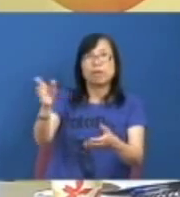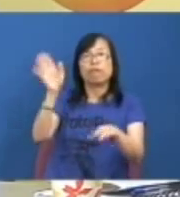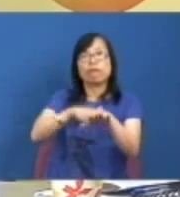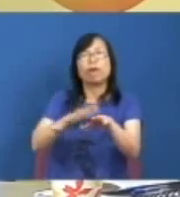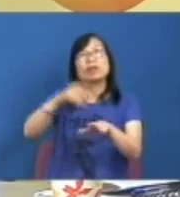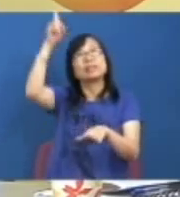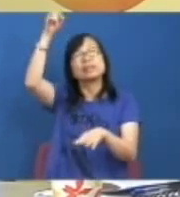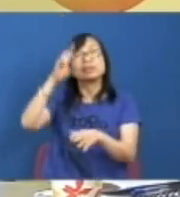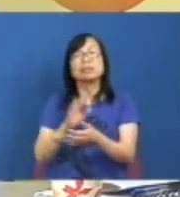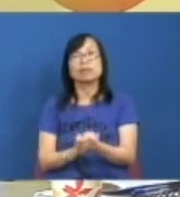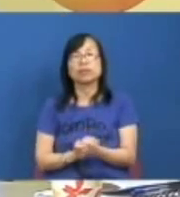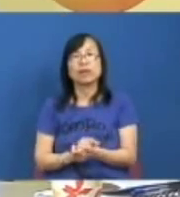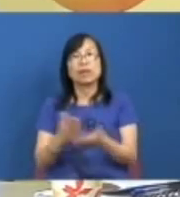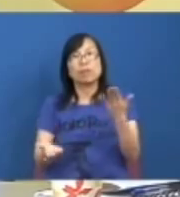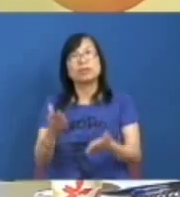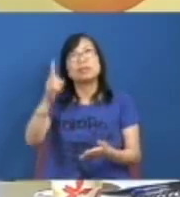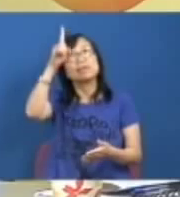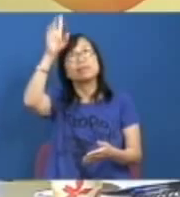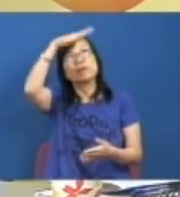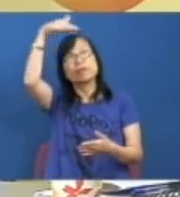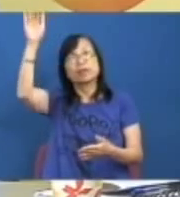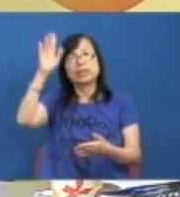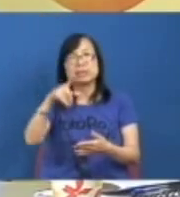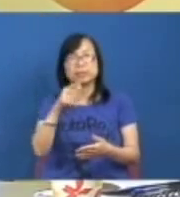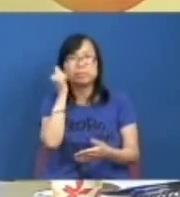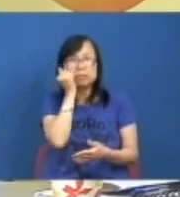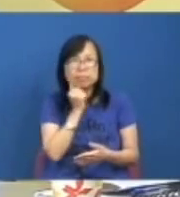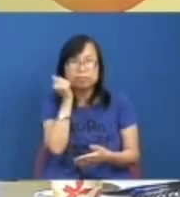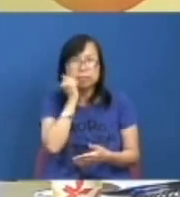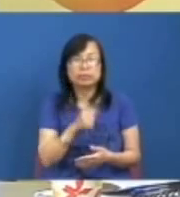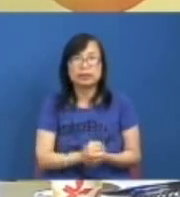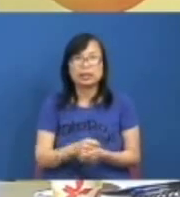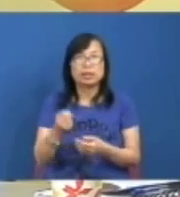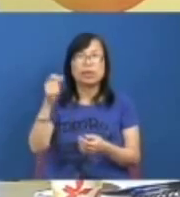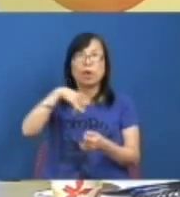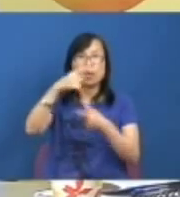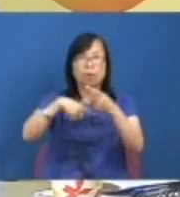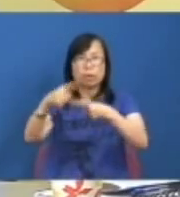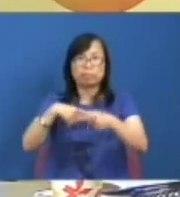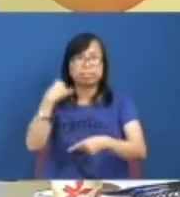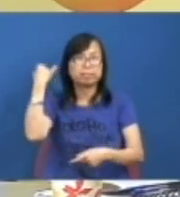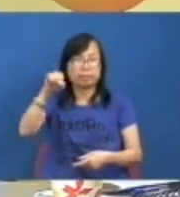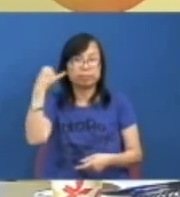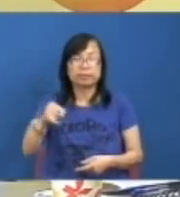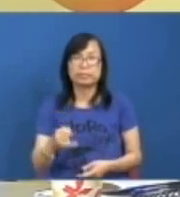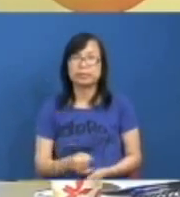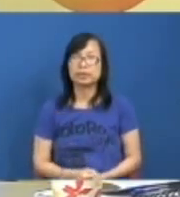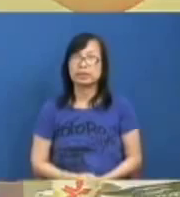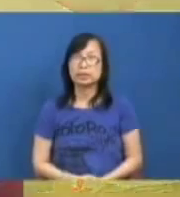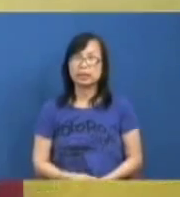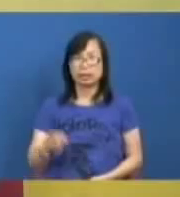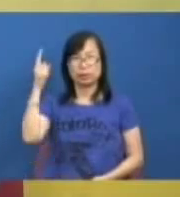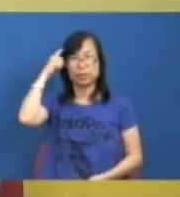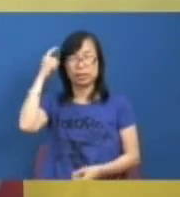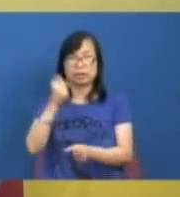個天花頂嘅。咁你點解個公公婆婆爬上去拉翻條喉嚨落嚟咧？呢個係冇可能噶嘛！ 即係識做